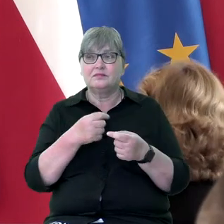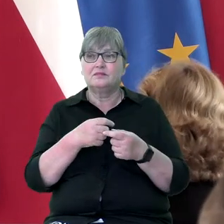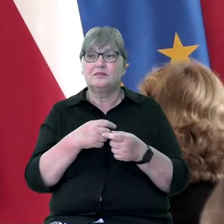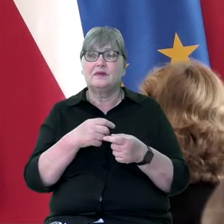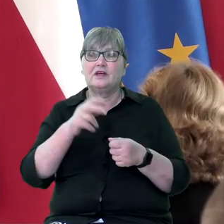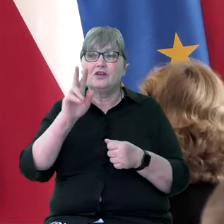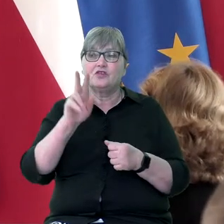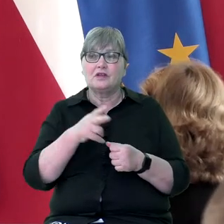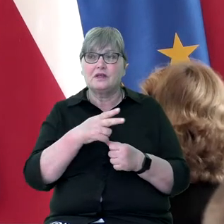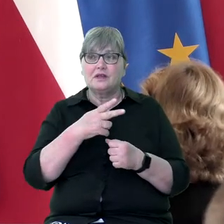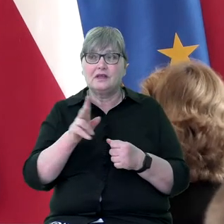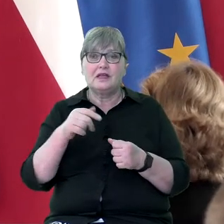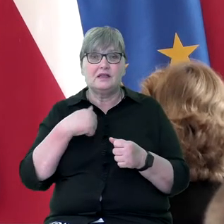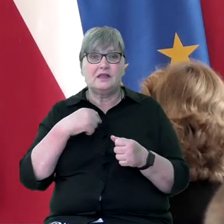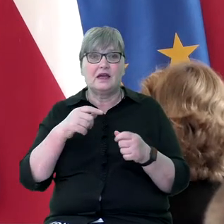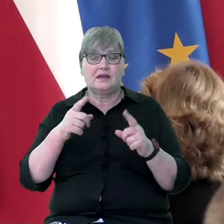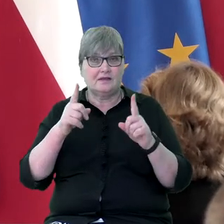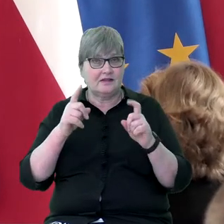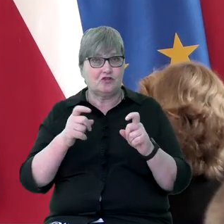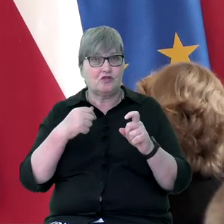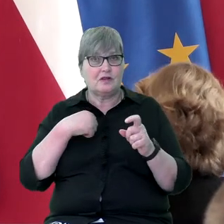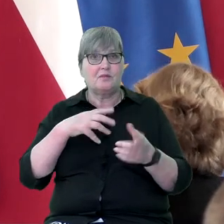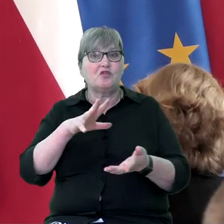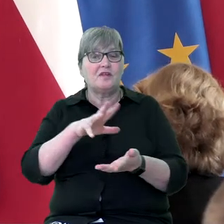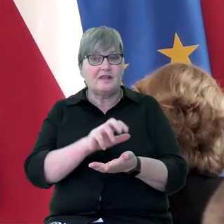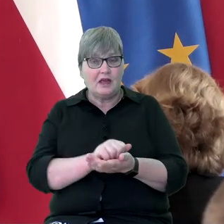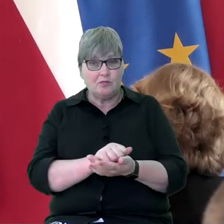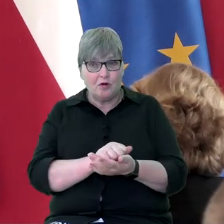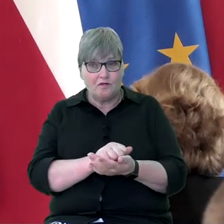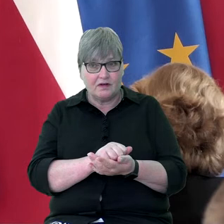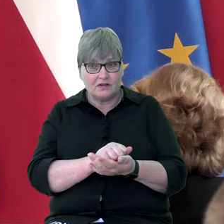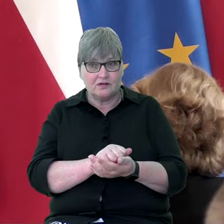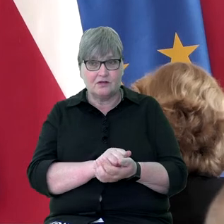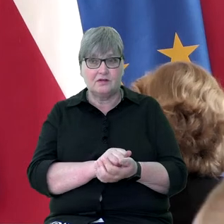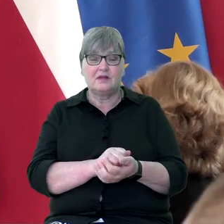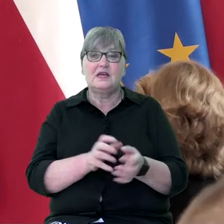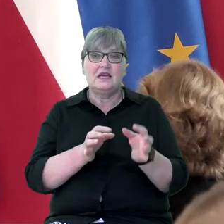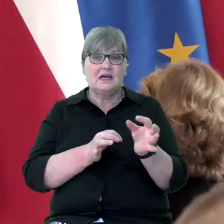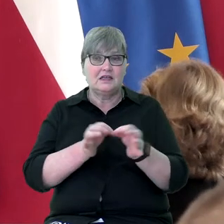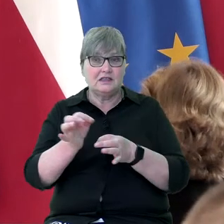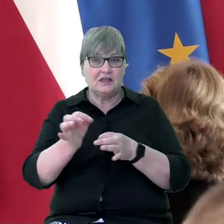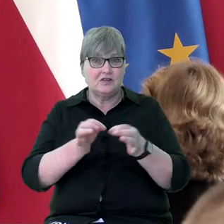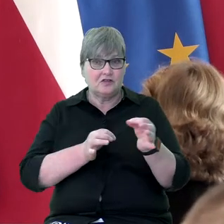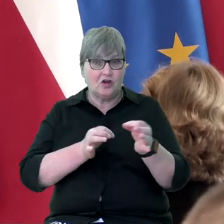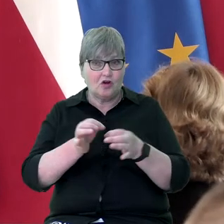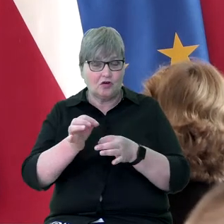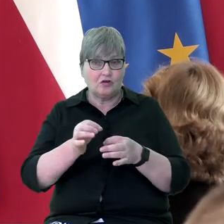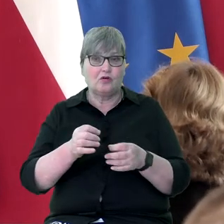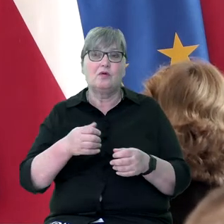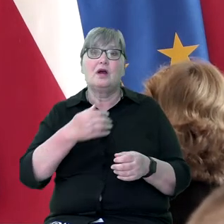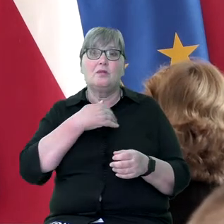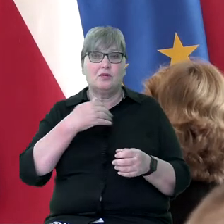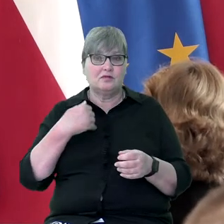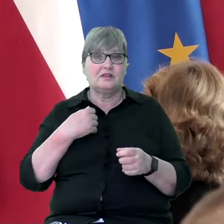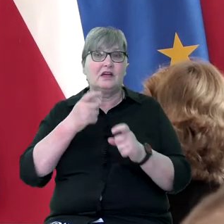Kiedy zaczynałem się zajmować tą historią Polskiego Państwa Podziemnego, to były lata